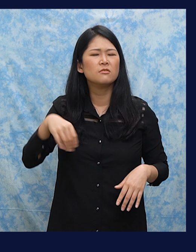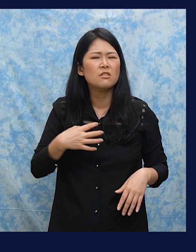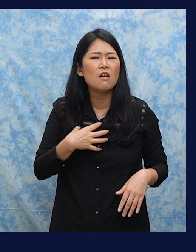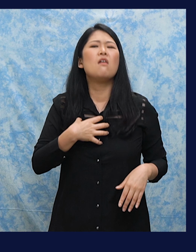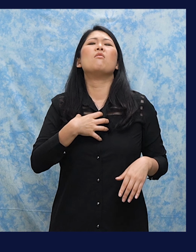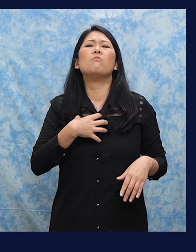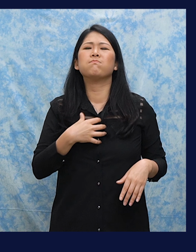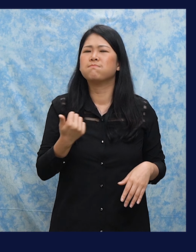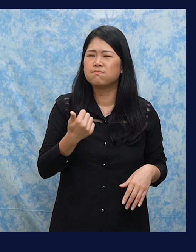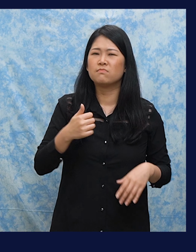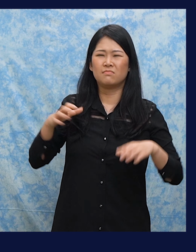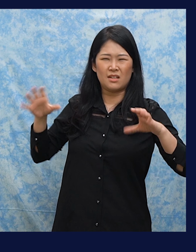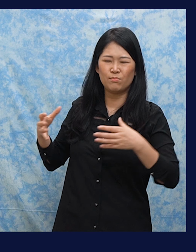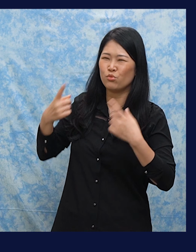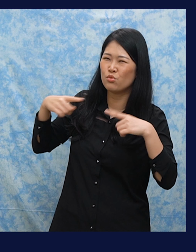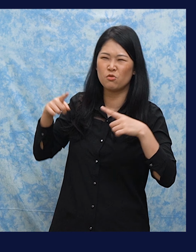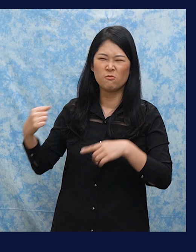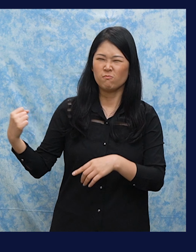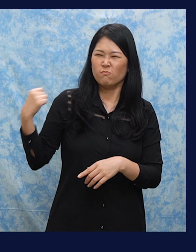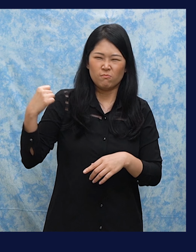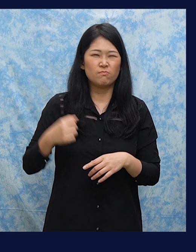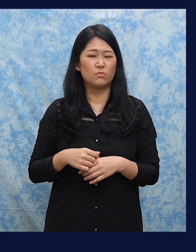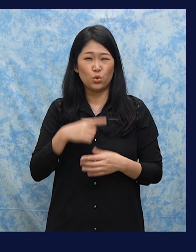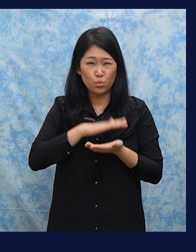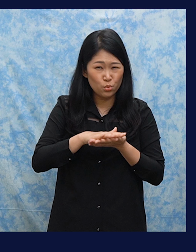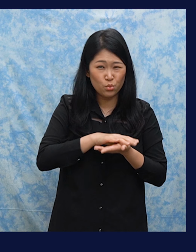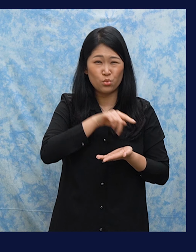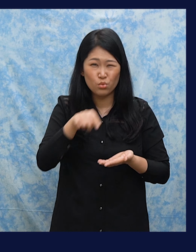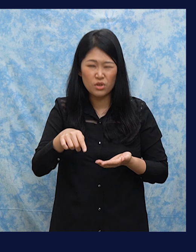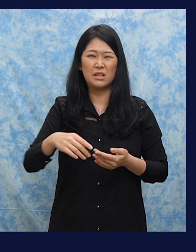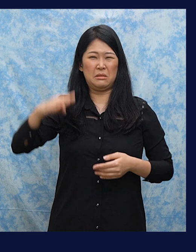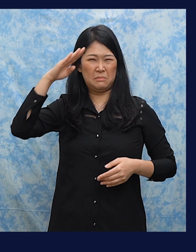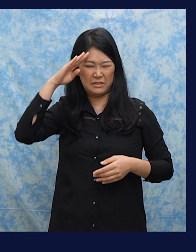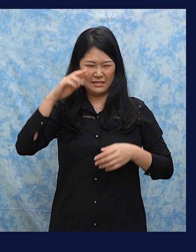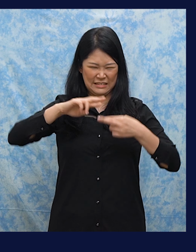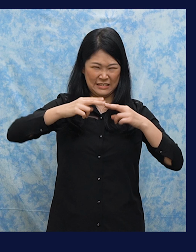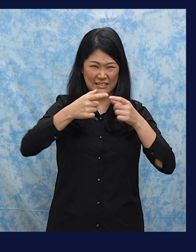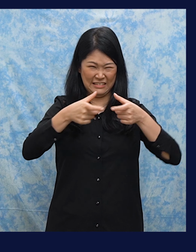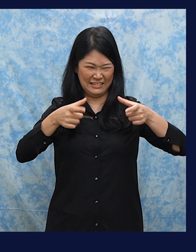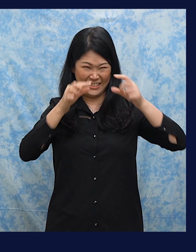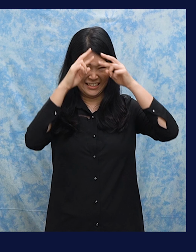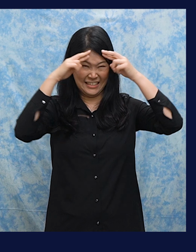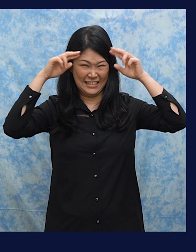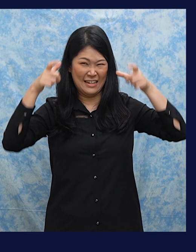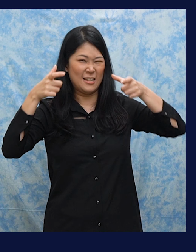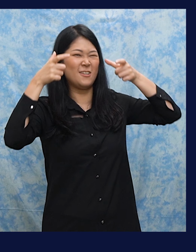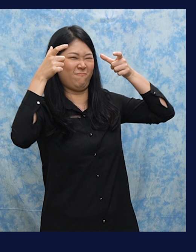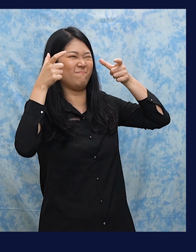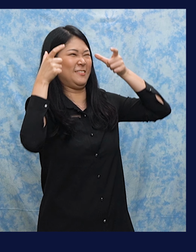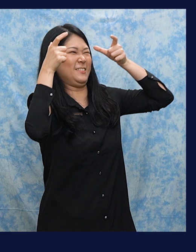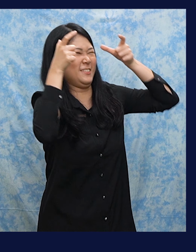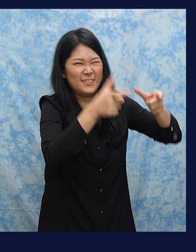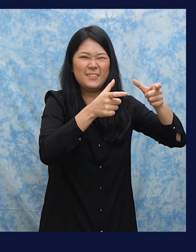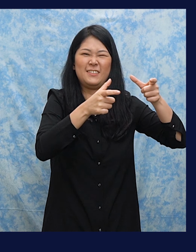Dune, it Hoi Gam Sau Do, Hop Chang Tian, Ya, Wai Ligler. Mi Tiller, Zai Tiu Do, Bing Ding.他们用